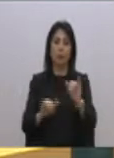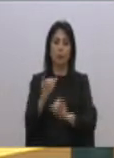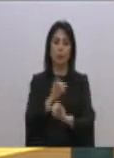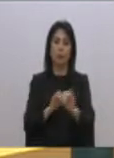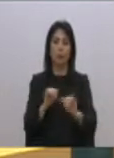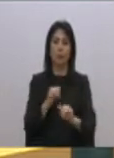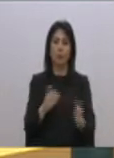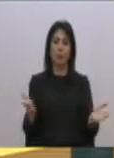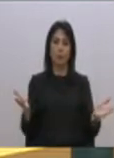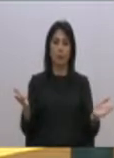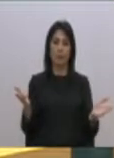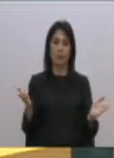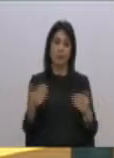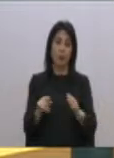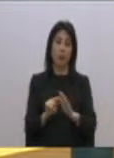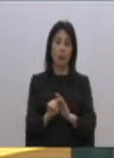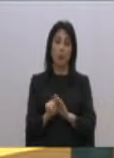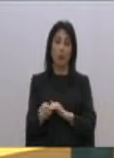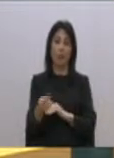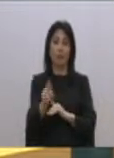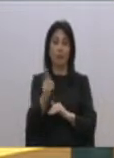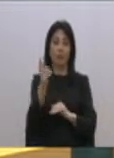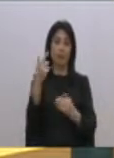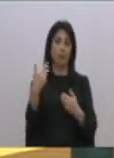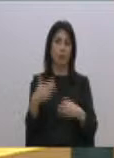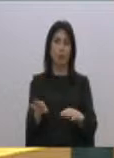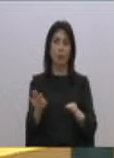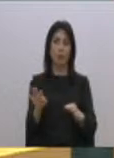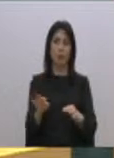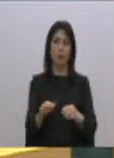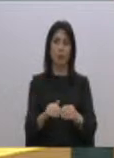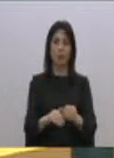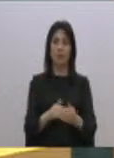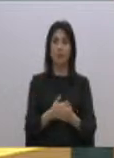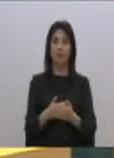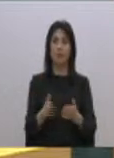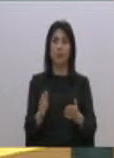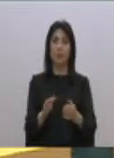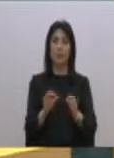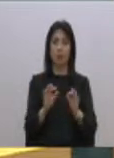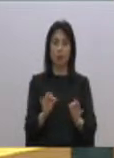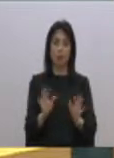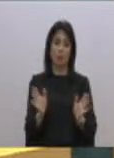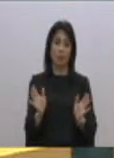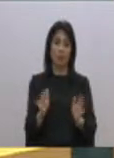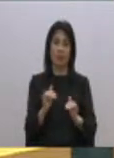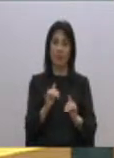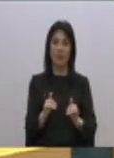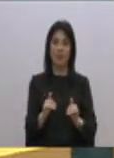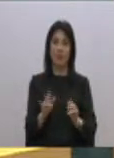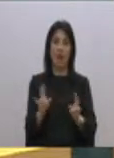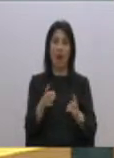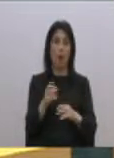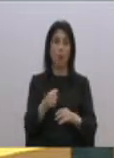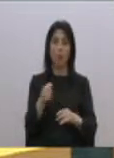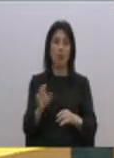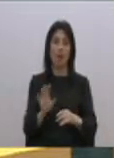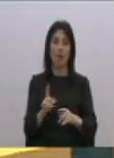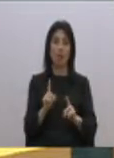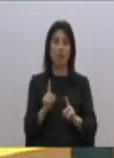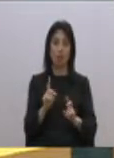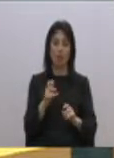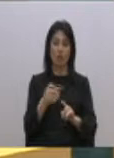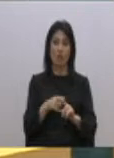არსებობს, მაგრამ იქ გაიპარა ერთი ორი ისეთი, მიიღო მაღალი შეფასება ობიექტურად, რომელიც არ უნდა დაინიშნოს